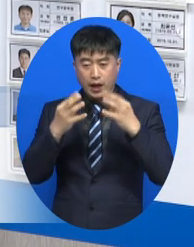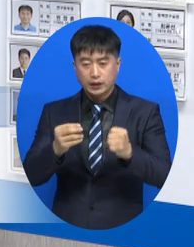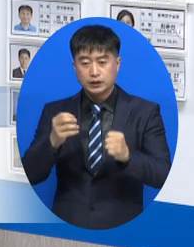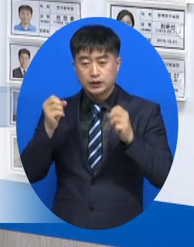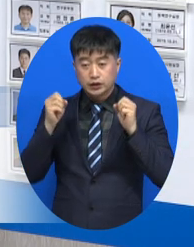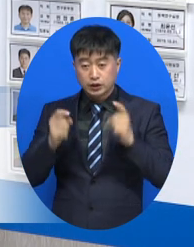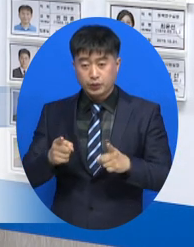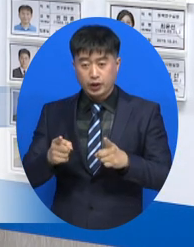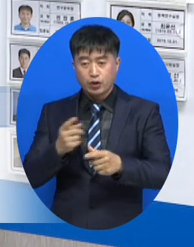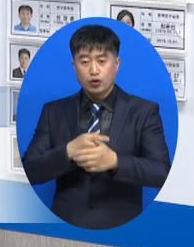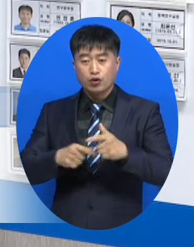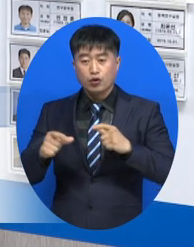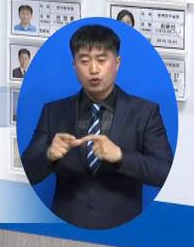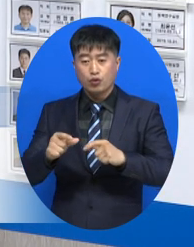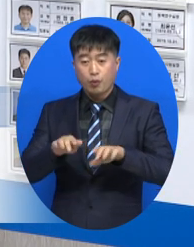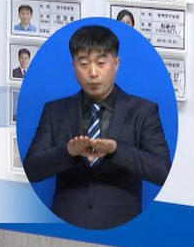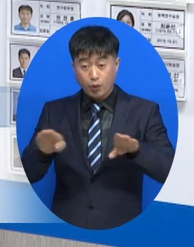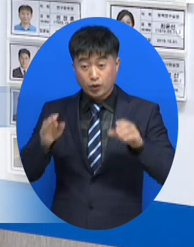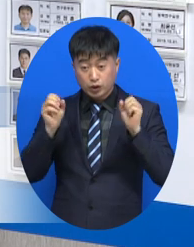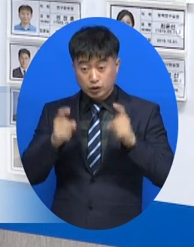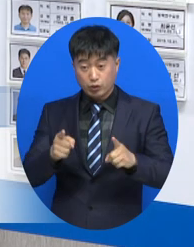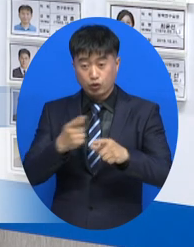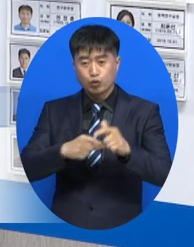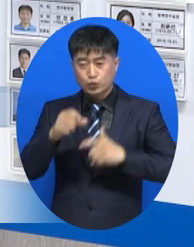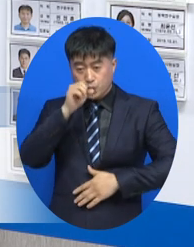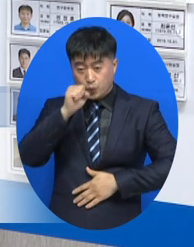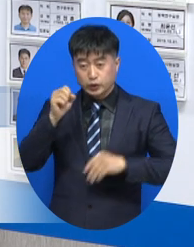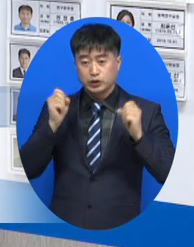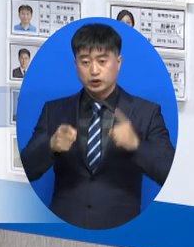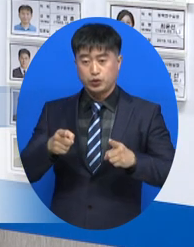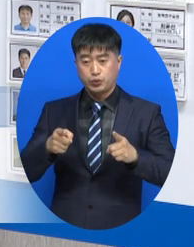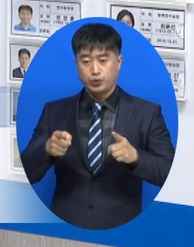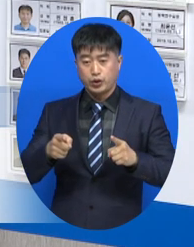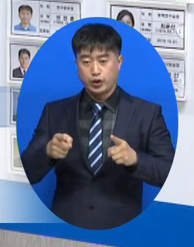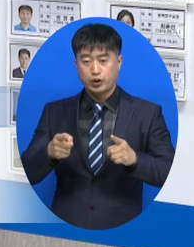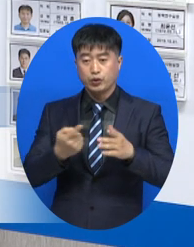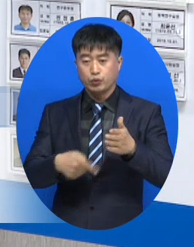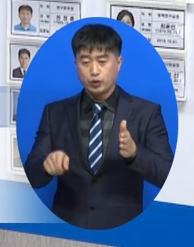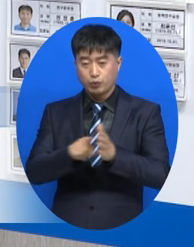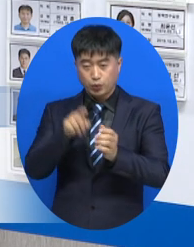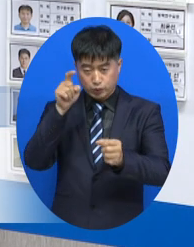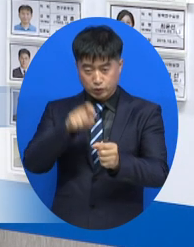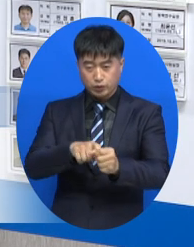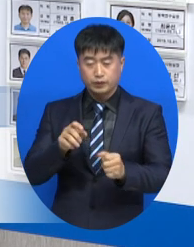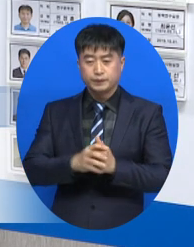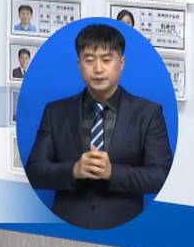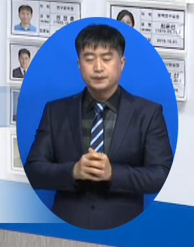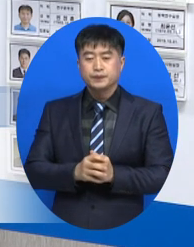많은 기회, 더 고른 기회, 더 나은 기회를 위해서